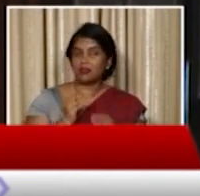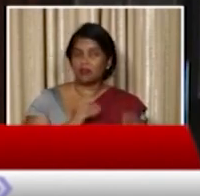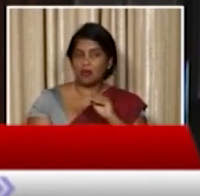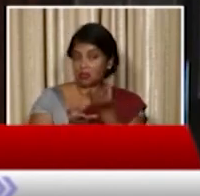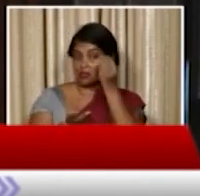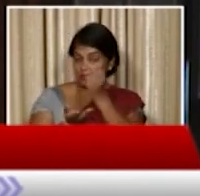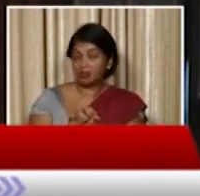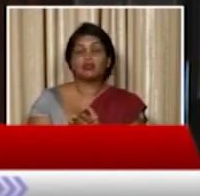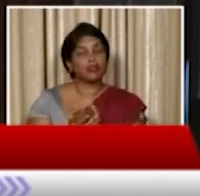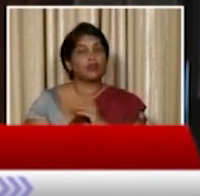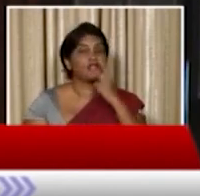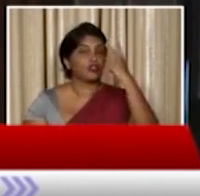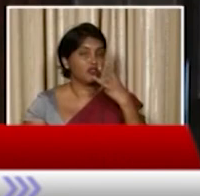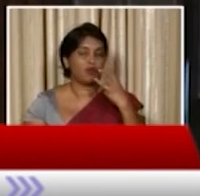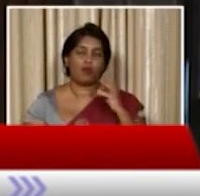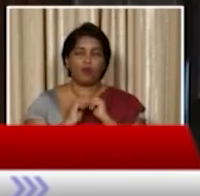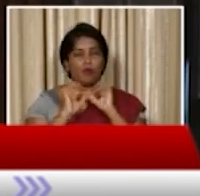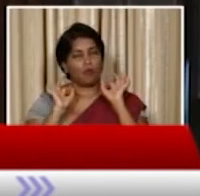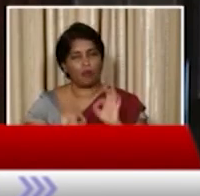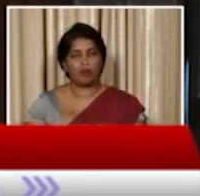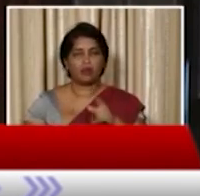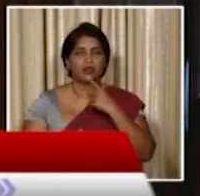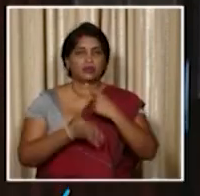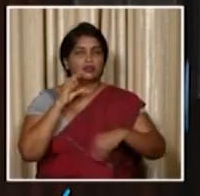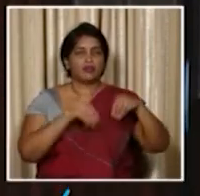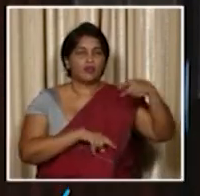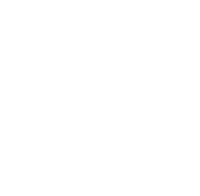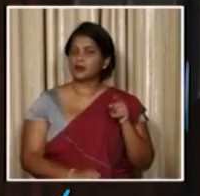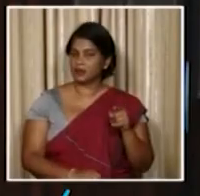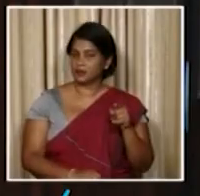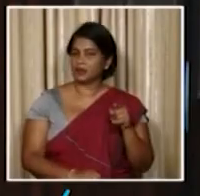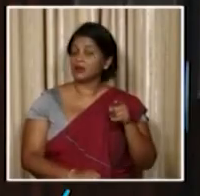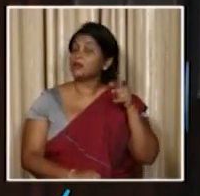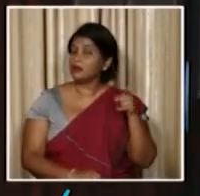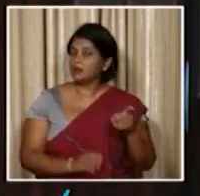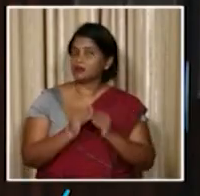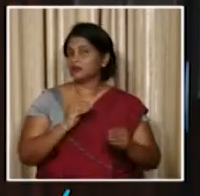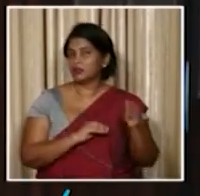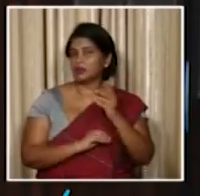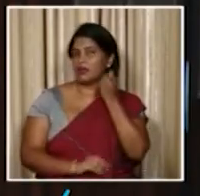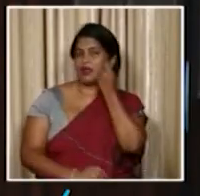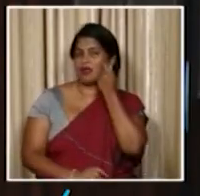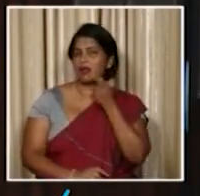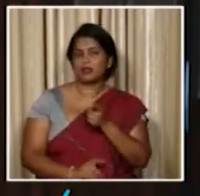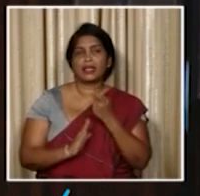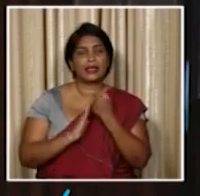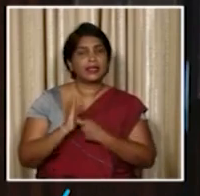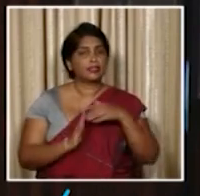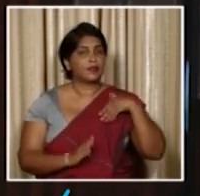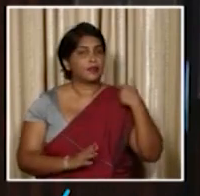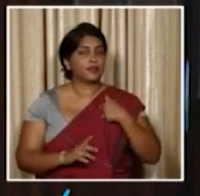යෝජනා දැම්මොත් 3-2ක් අවශ්‍ය වෙන්නේ නැහැ ජනමත විචාරණයකට යන්න අවශ්‍ය වෙන්නේ නැහැ කියලා මේ විකල්ප යෝජනා කියන එක නීතිපතිවරයා